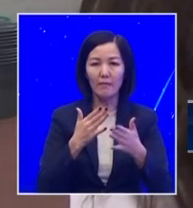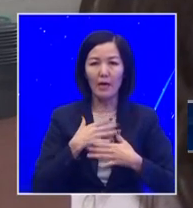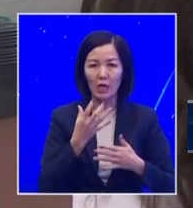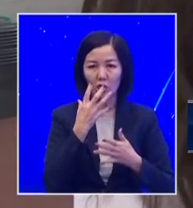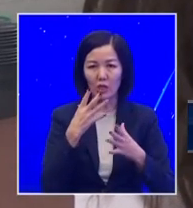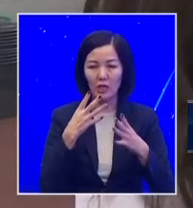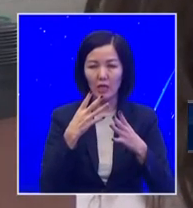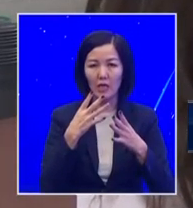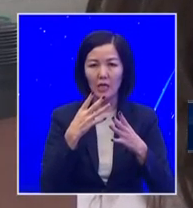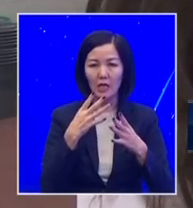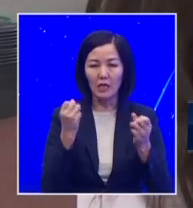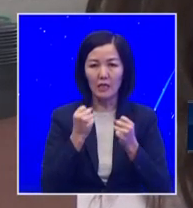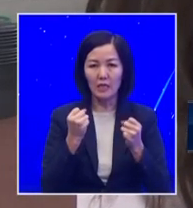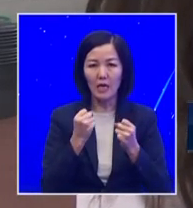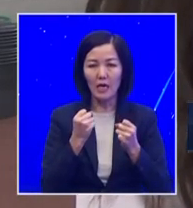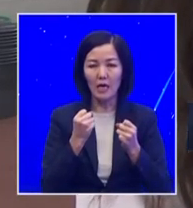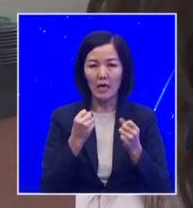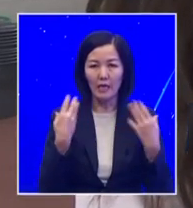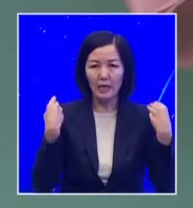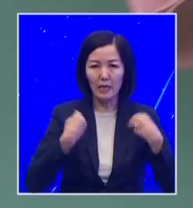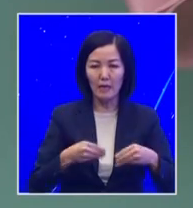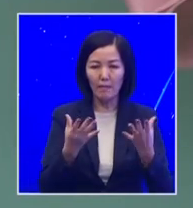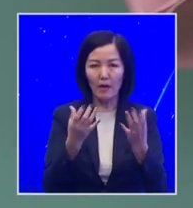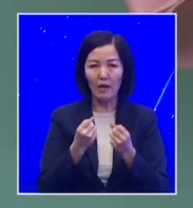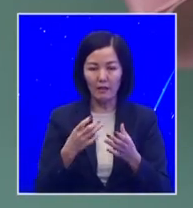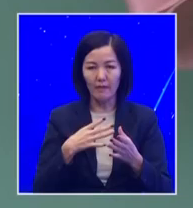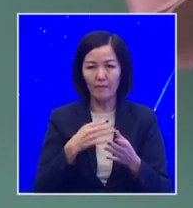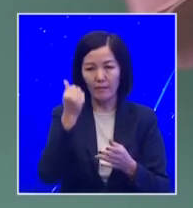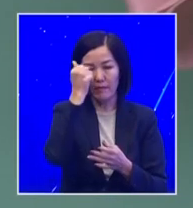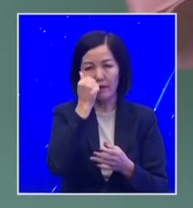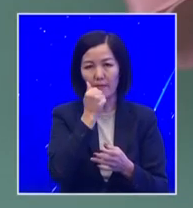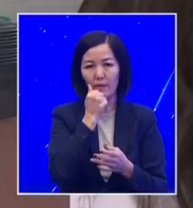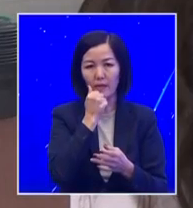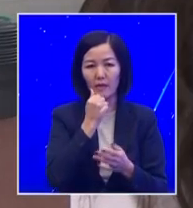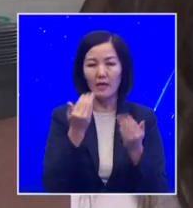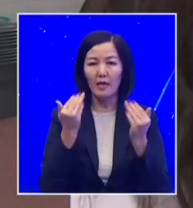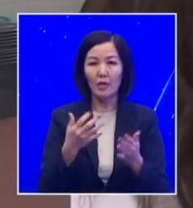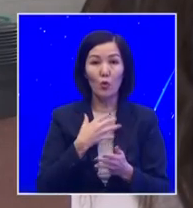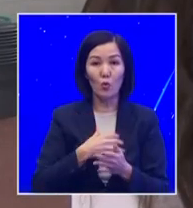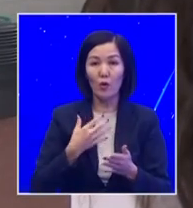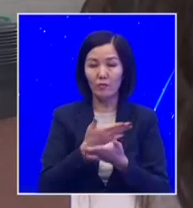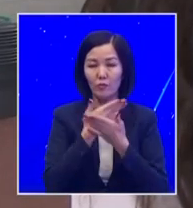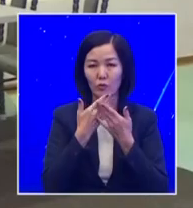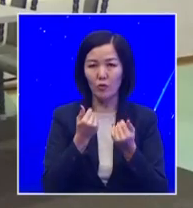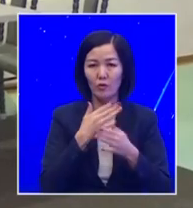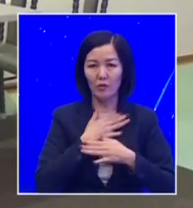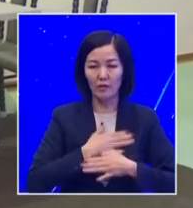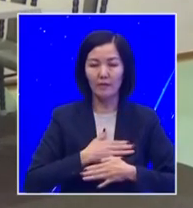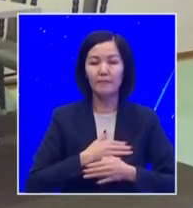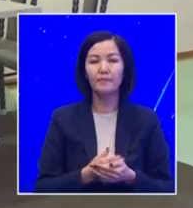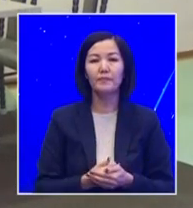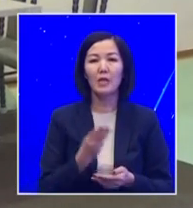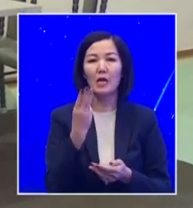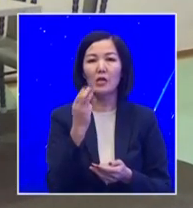беріңіздер, қысқа киім кешек. Сіздерге алғысым шексіз. Енді қысқа киім жоқ деп уайымдамаймын. Шарын